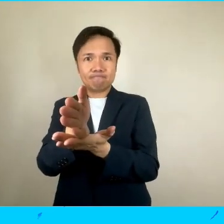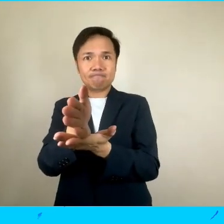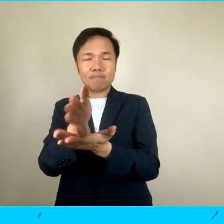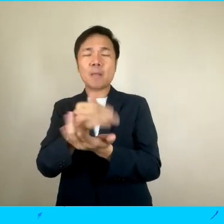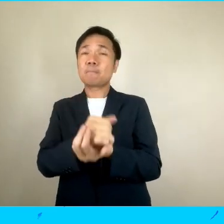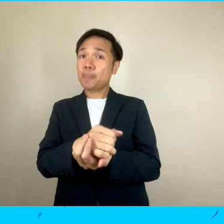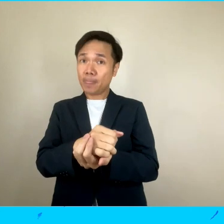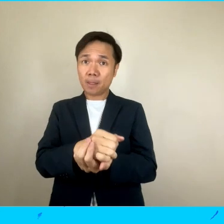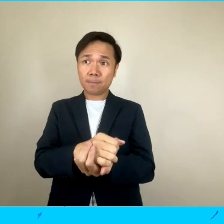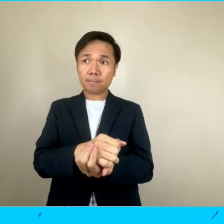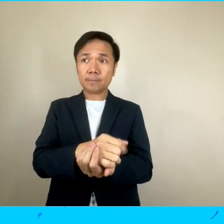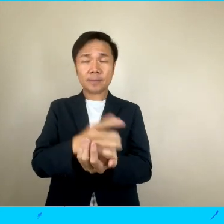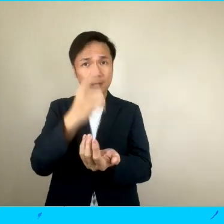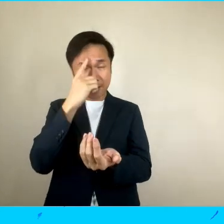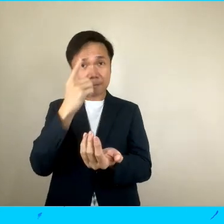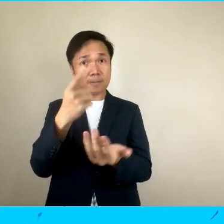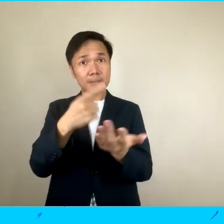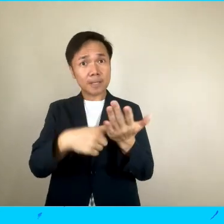et